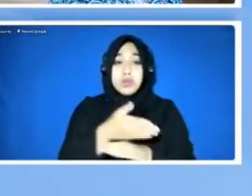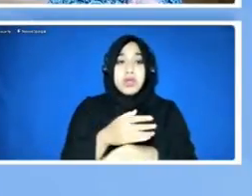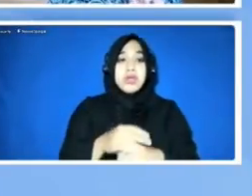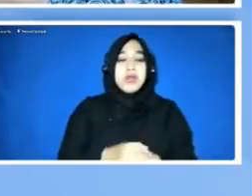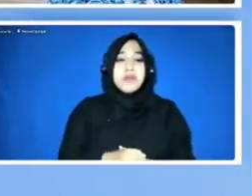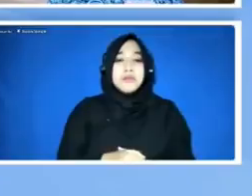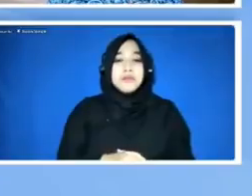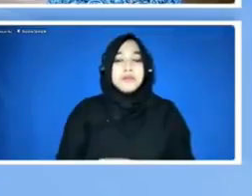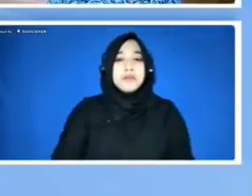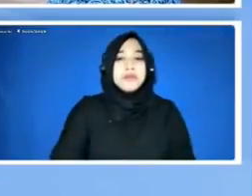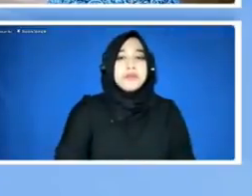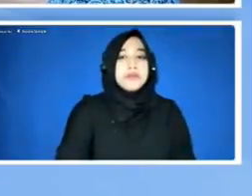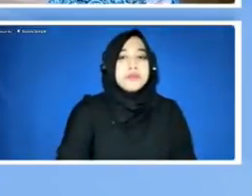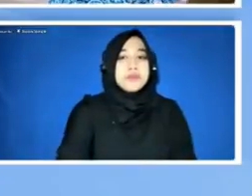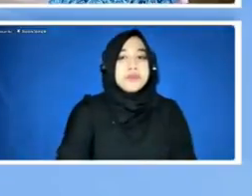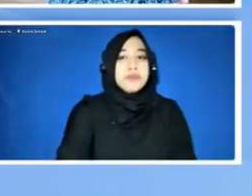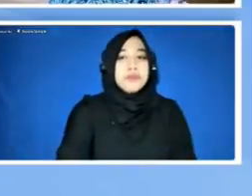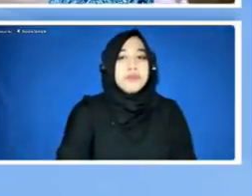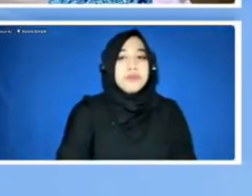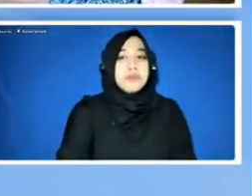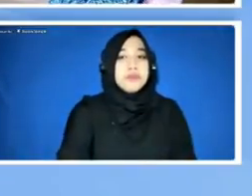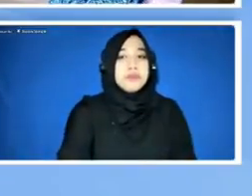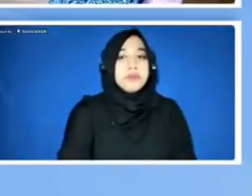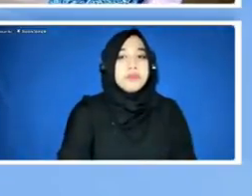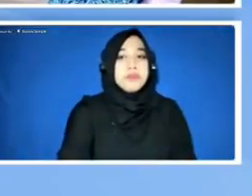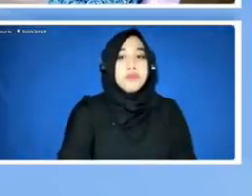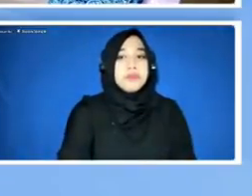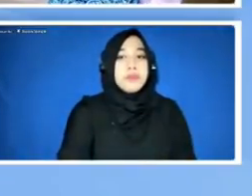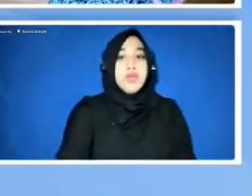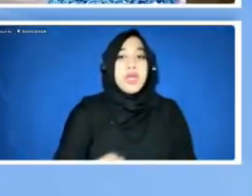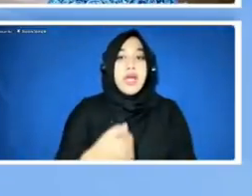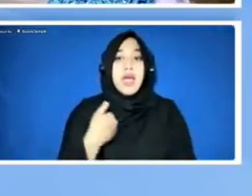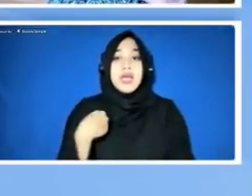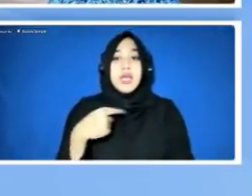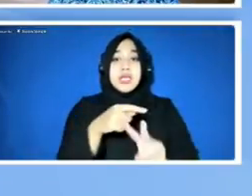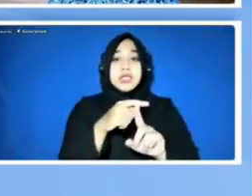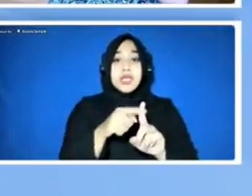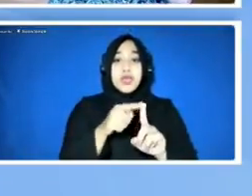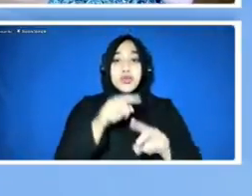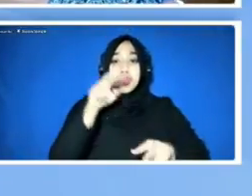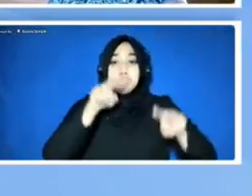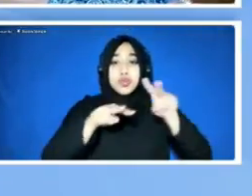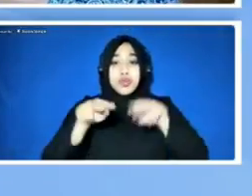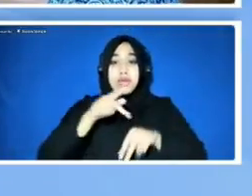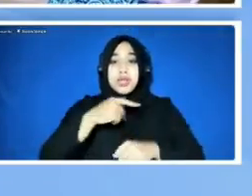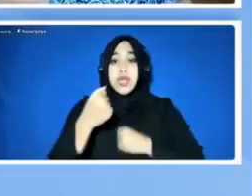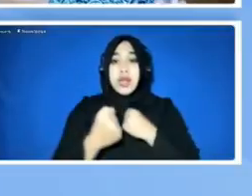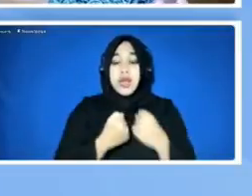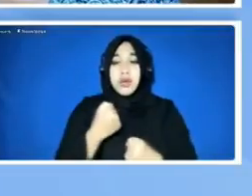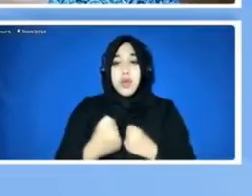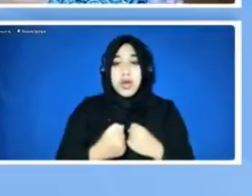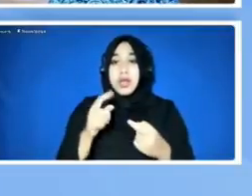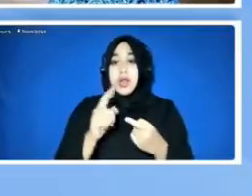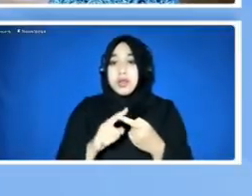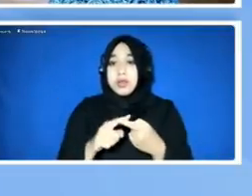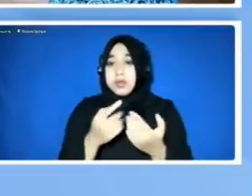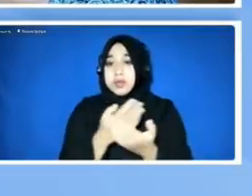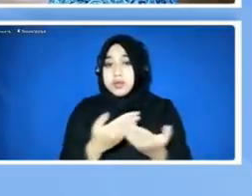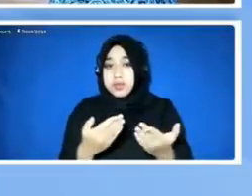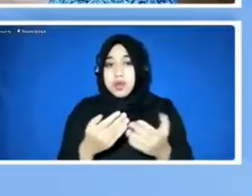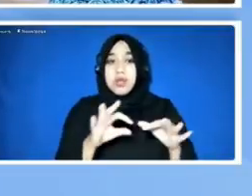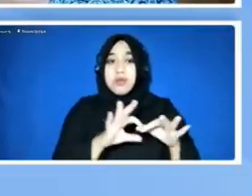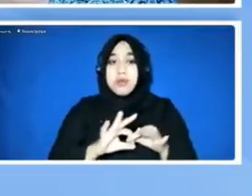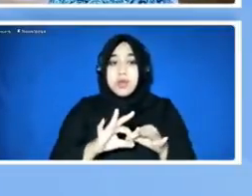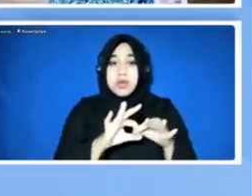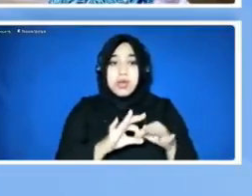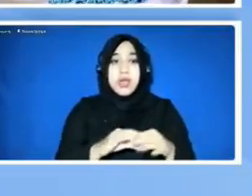tadi ya. Nah, ini ada satu survei yang kita lakukan, saya dan Social Resilience Lab NTU bekerja sama dengan